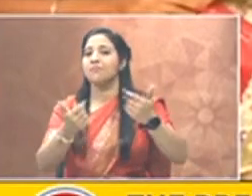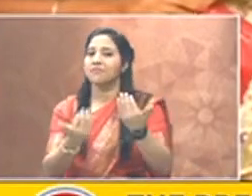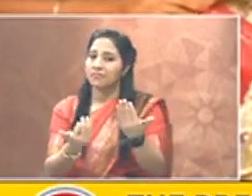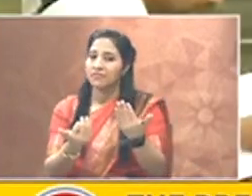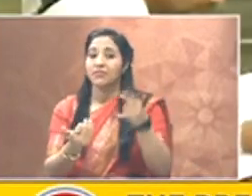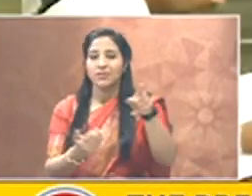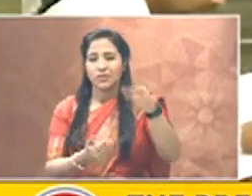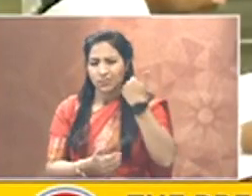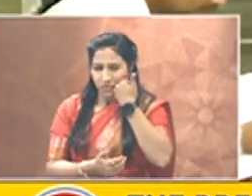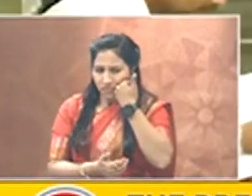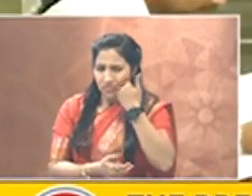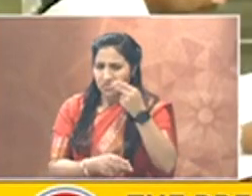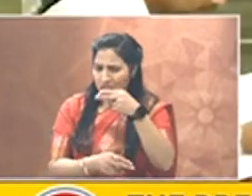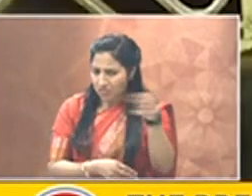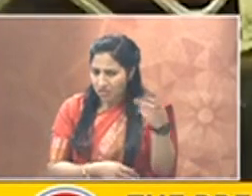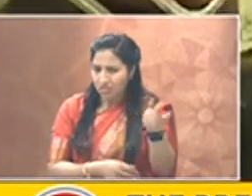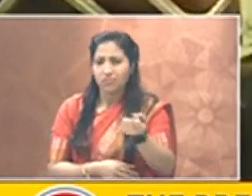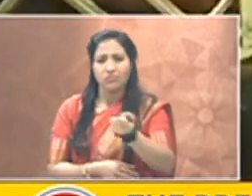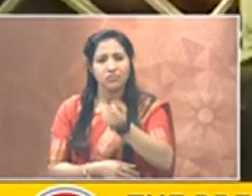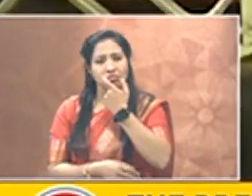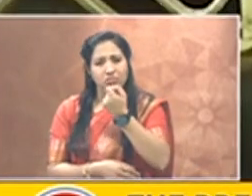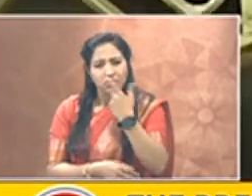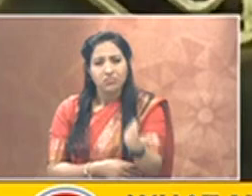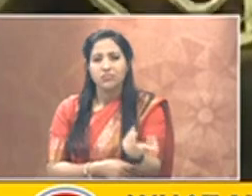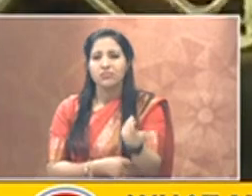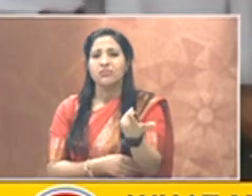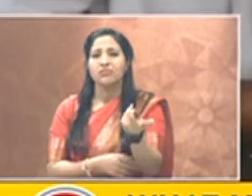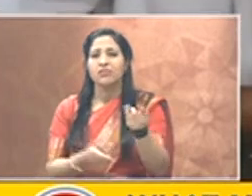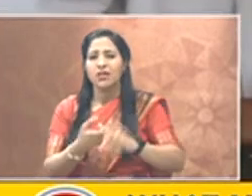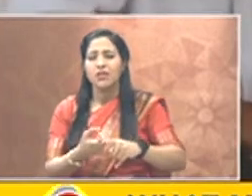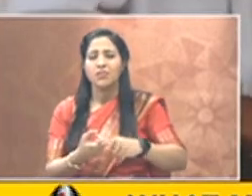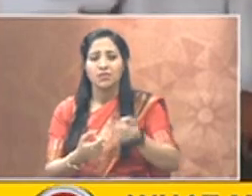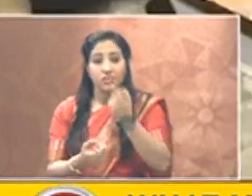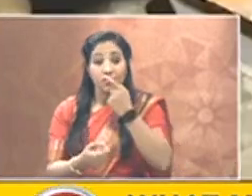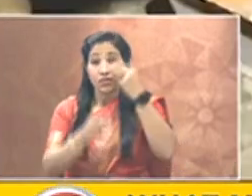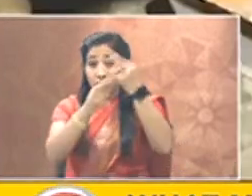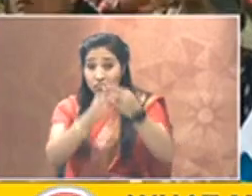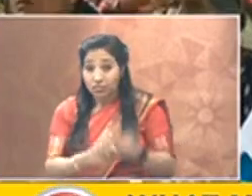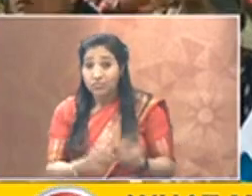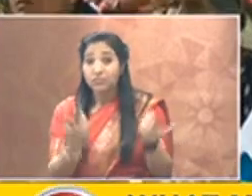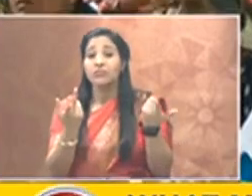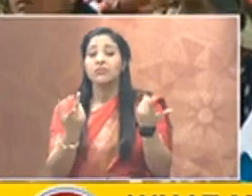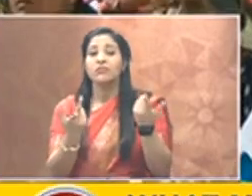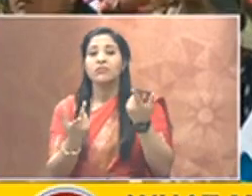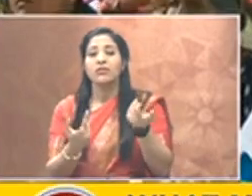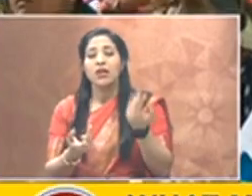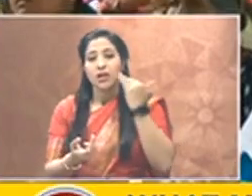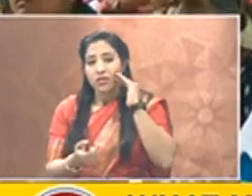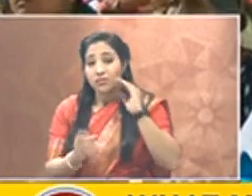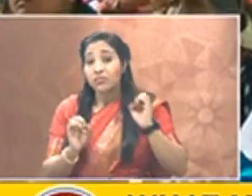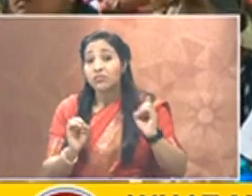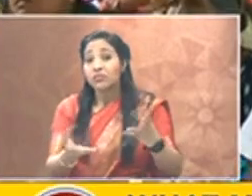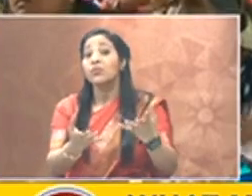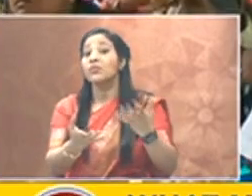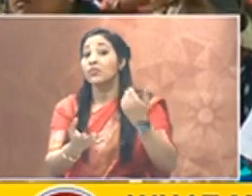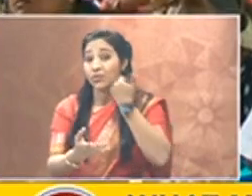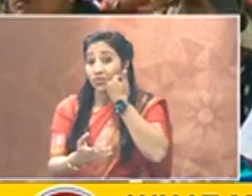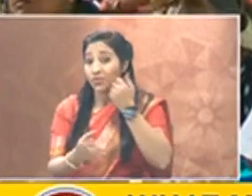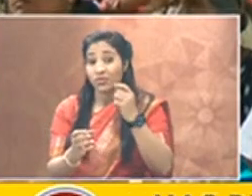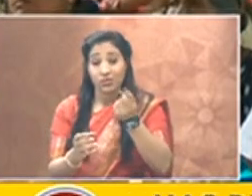आपकी बीमारी, इलाज, कौन कौन सी दवाएं चली हैं, कब से इलाज चल रहा